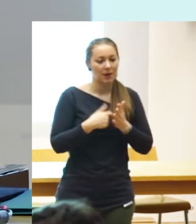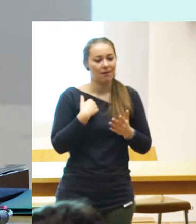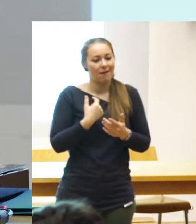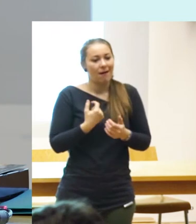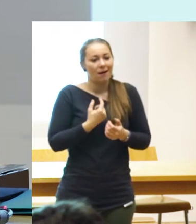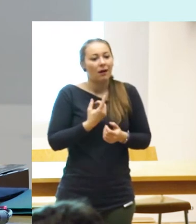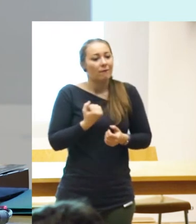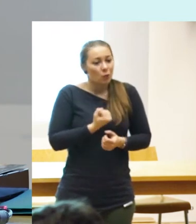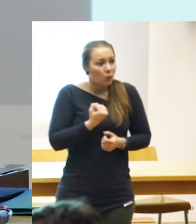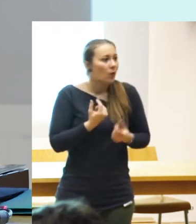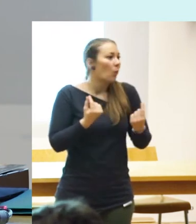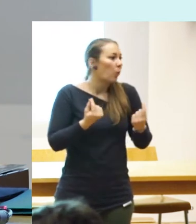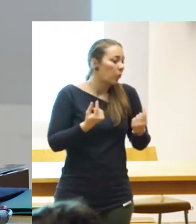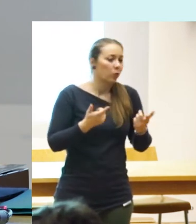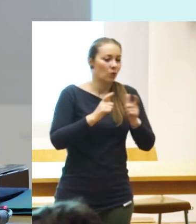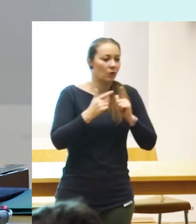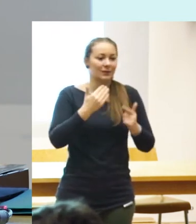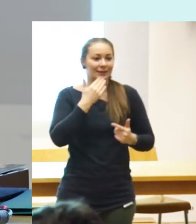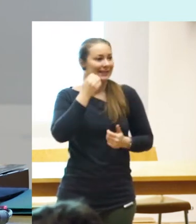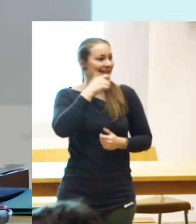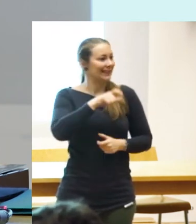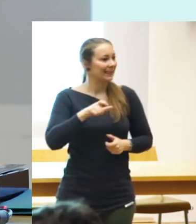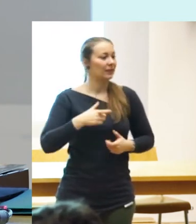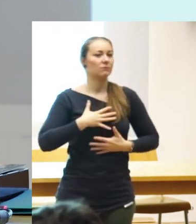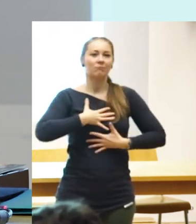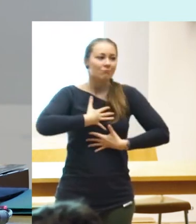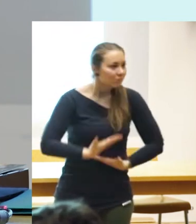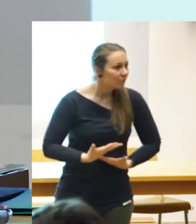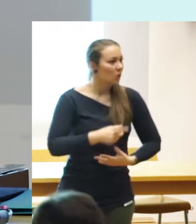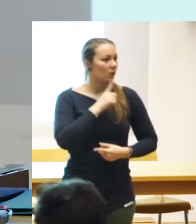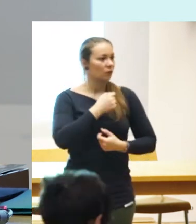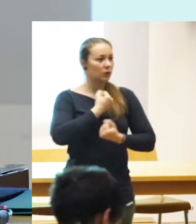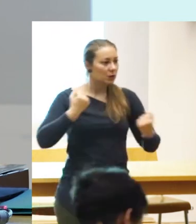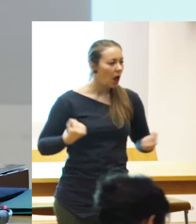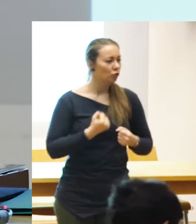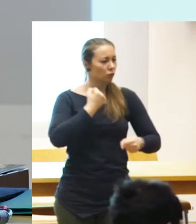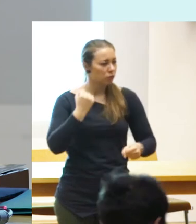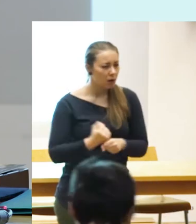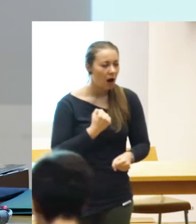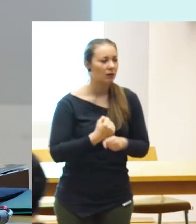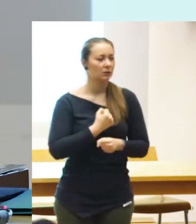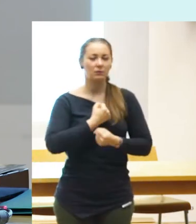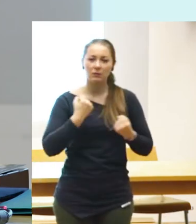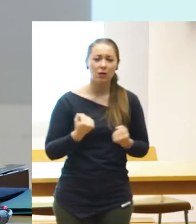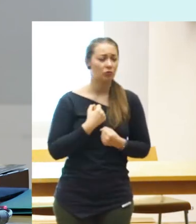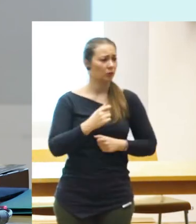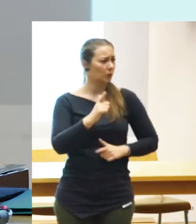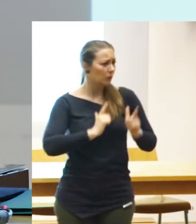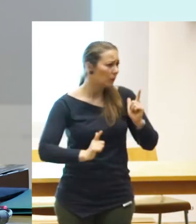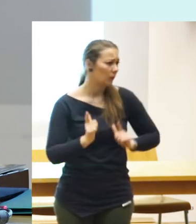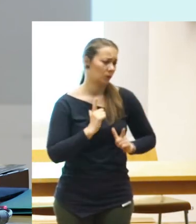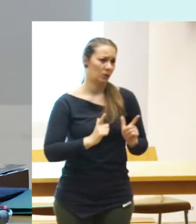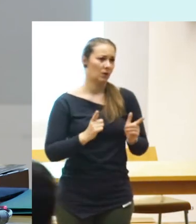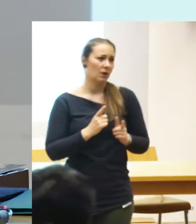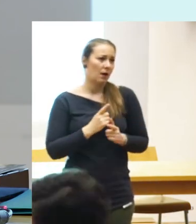z velké míry na osobním angažmá lidí, kteří v ní pracují a může si to dovolit. To především proto,